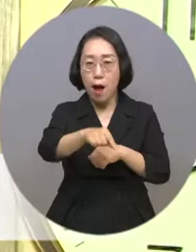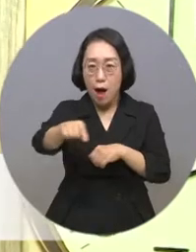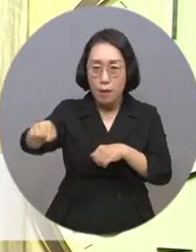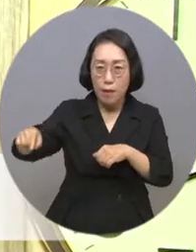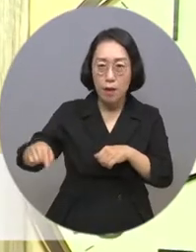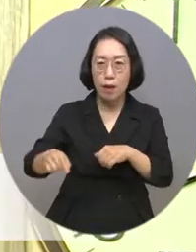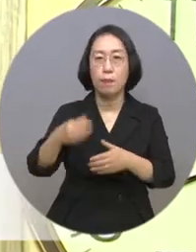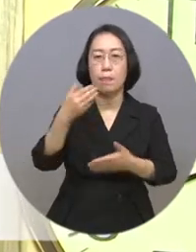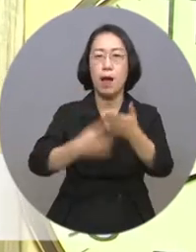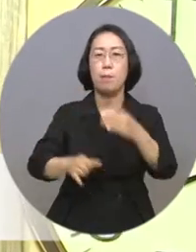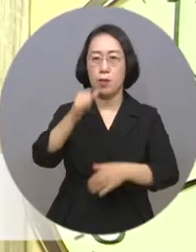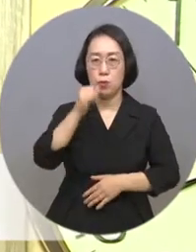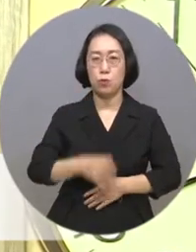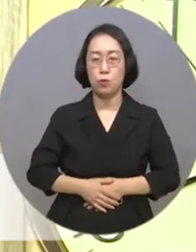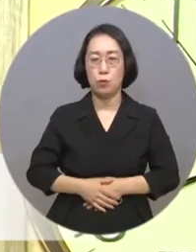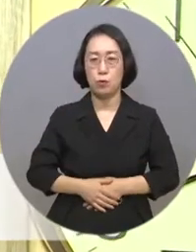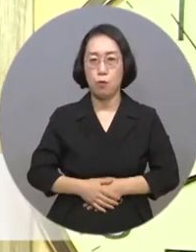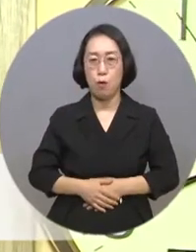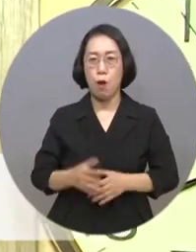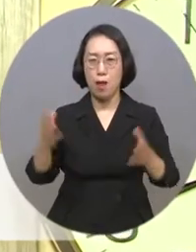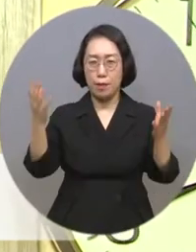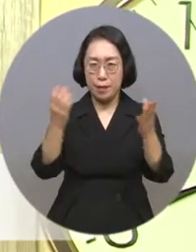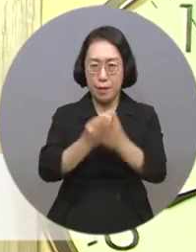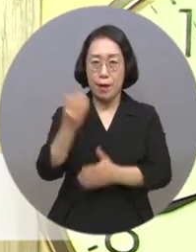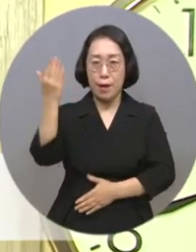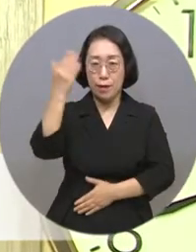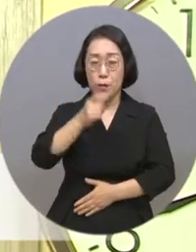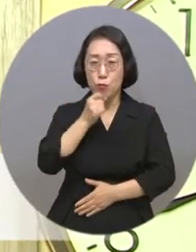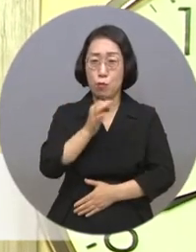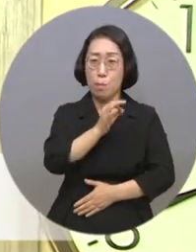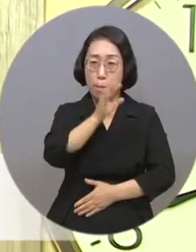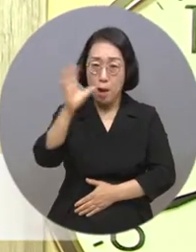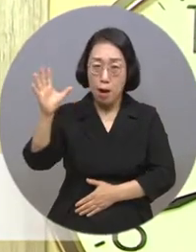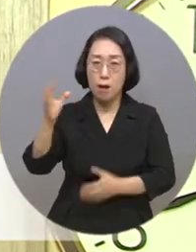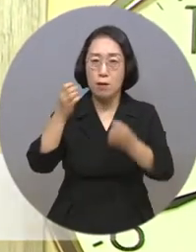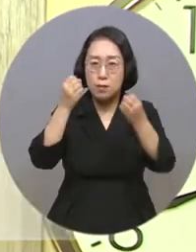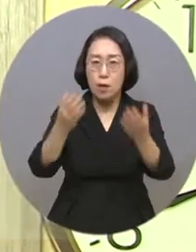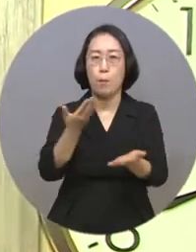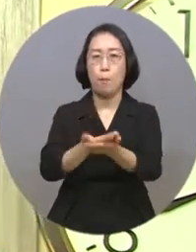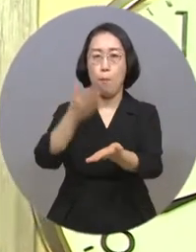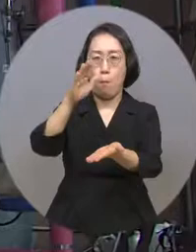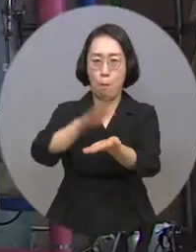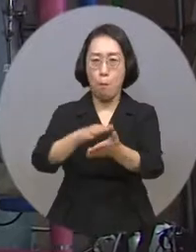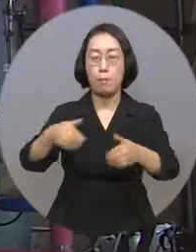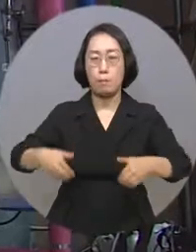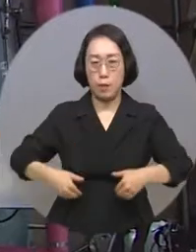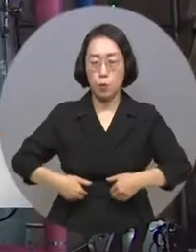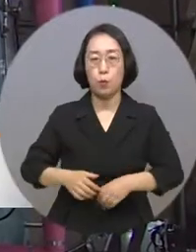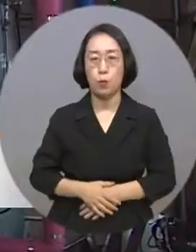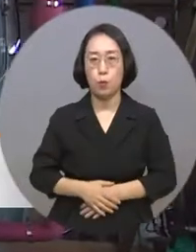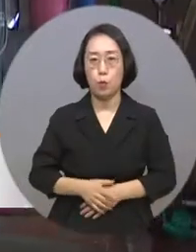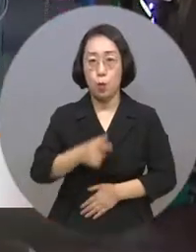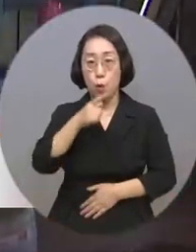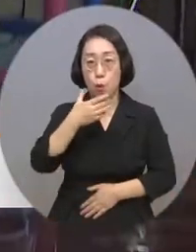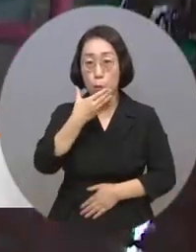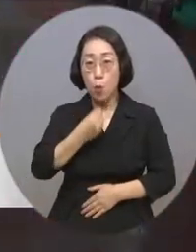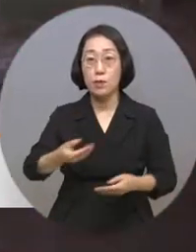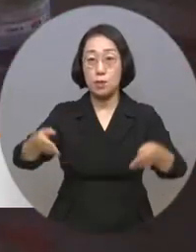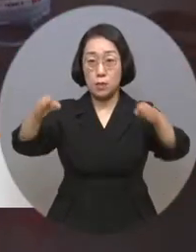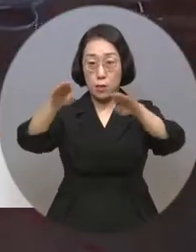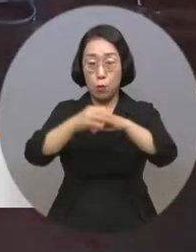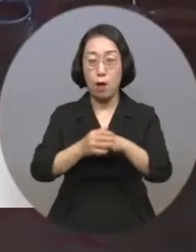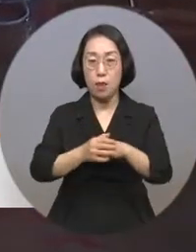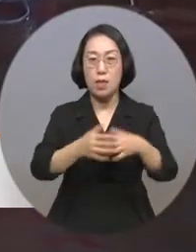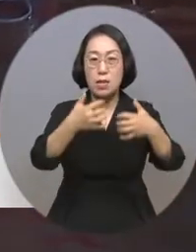들어가 있기 때문에 얘를 한번 싹 걷어내고 말린 다음에 다시 새로 시공을 해야 되는 상황입니다. 복지관은 보일러와 펌프